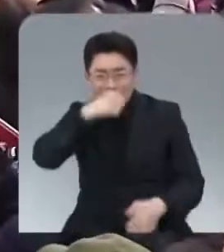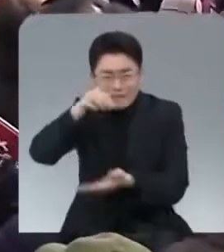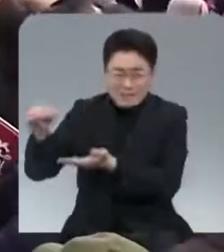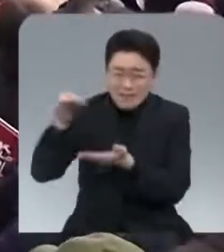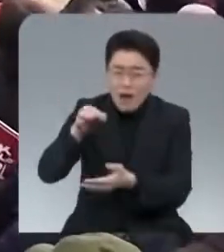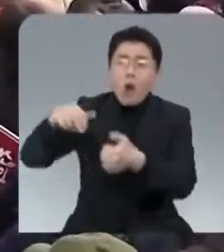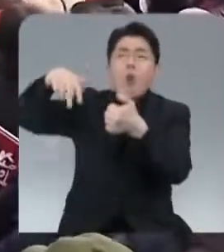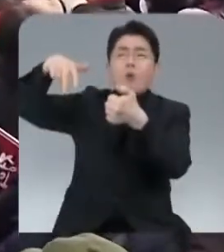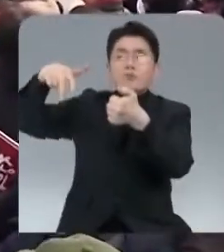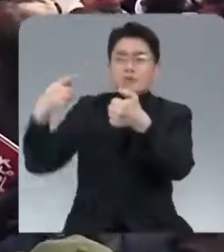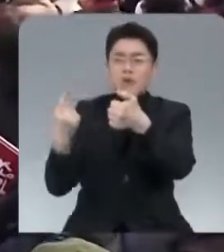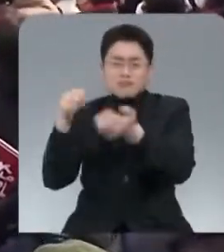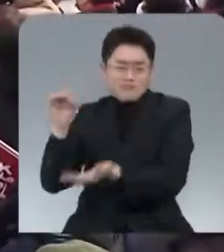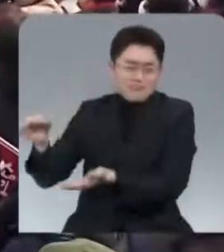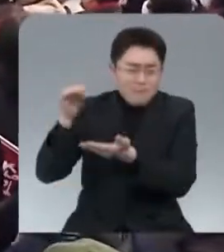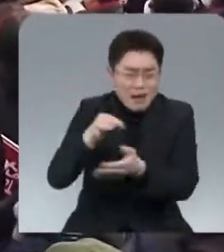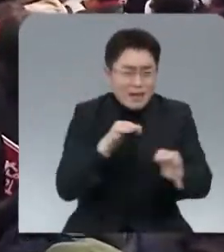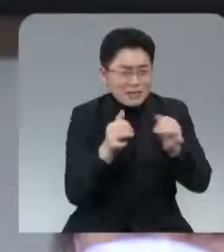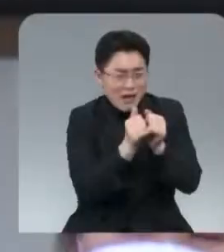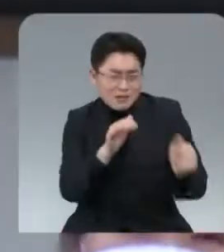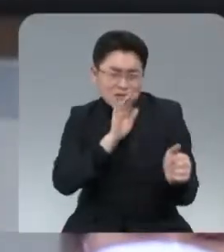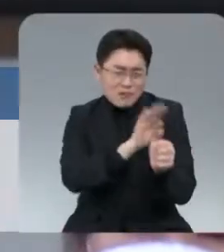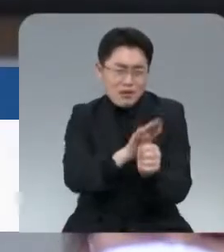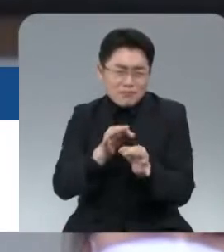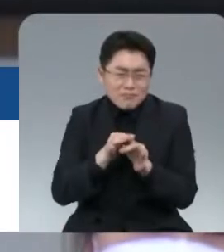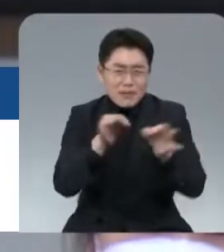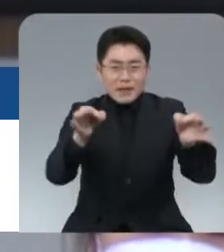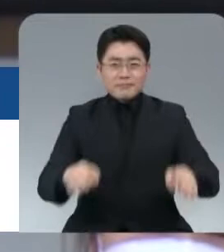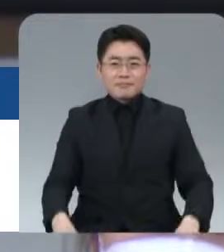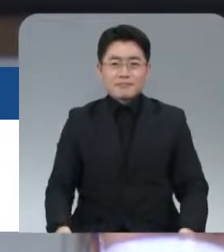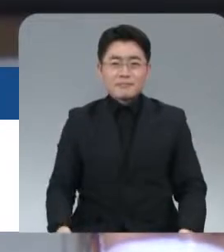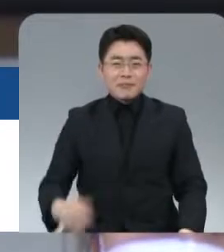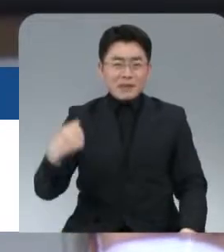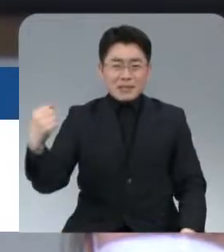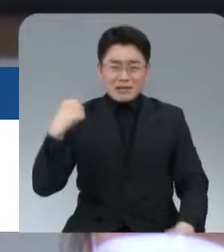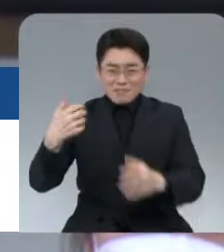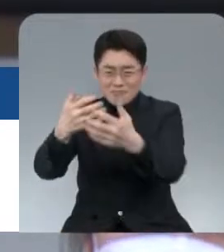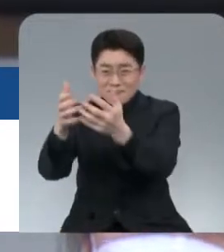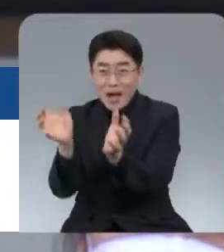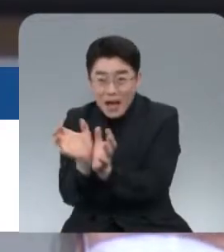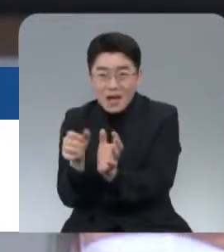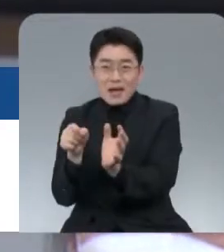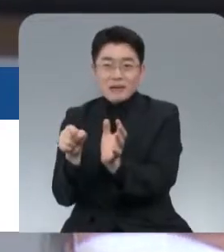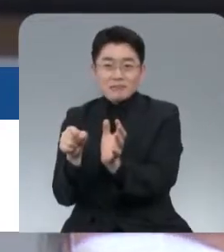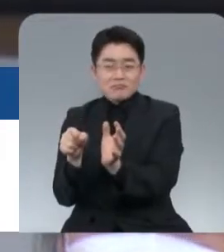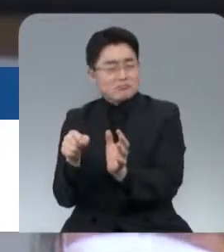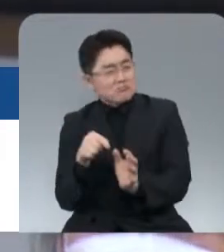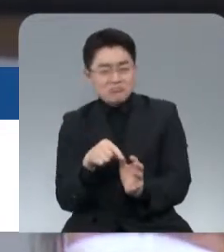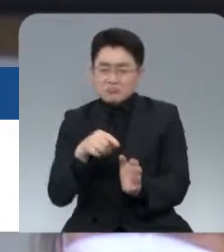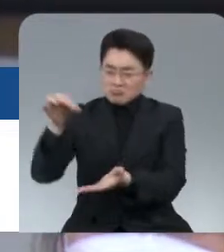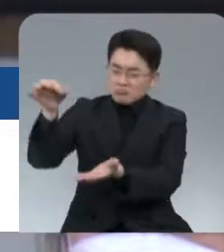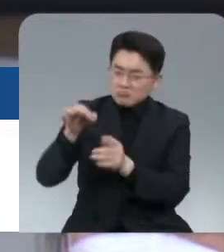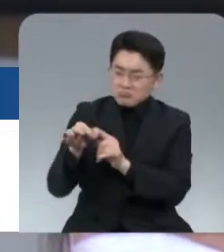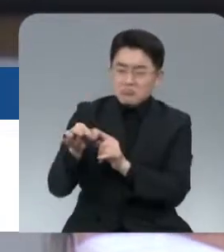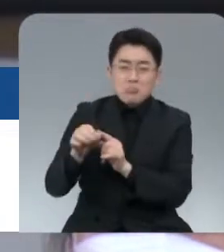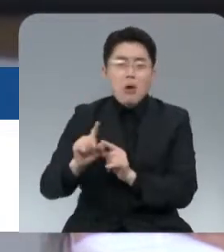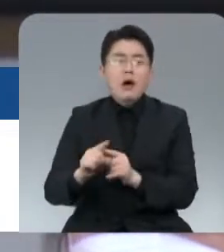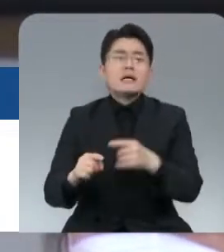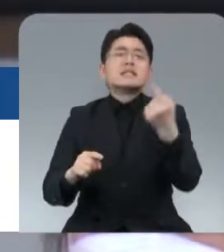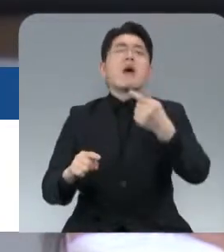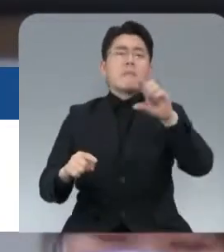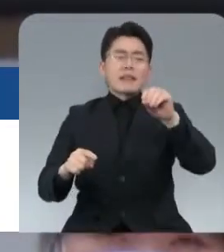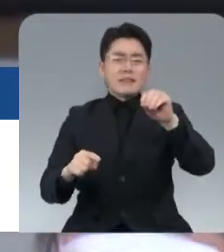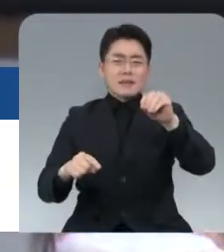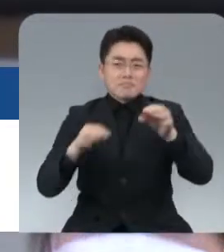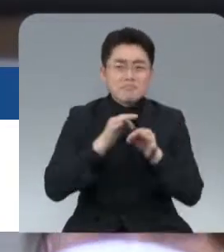자영업자 소상공인을 지원하겠다고 했습니다. 국민의힘은 기본적으로 1,000만 원씩